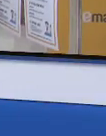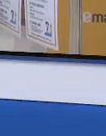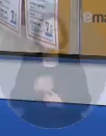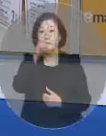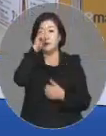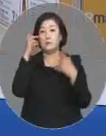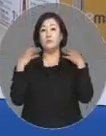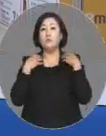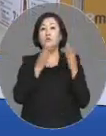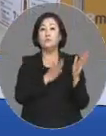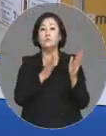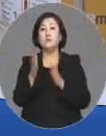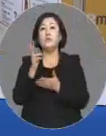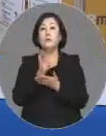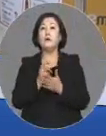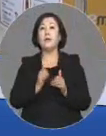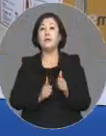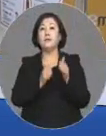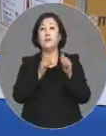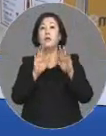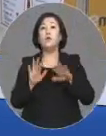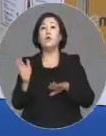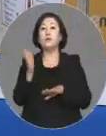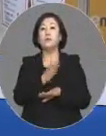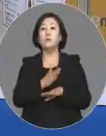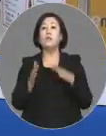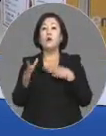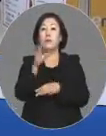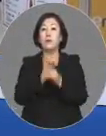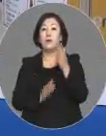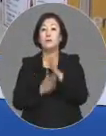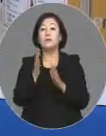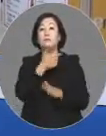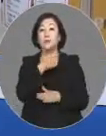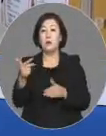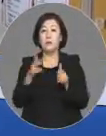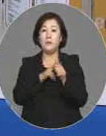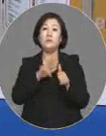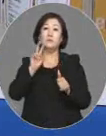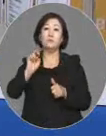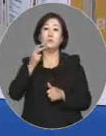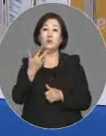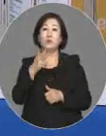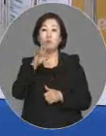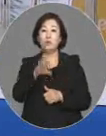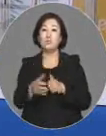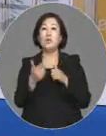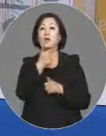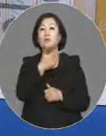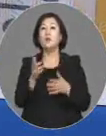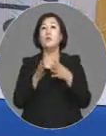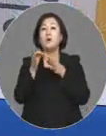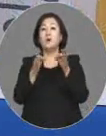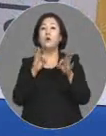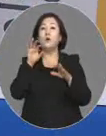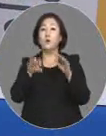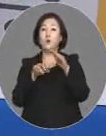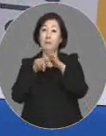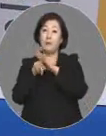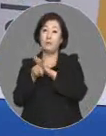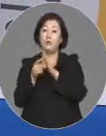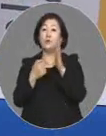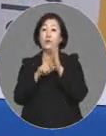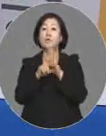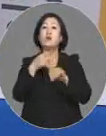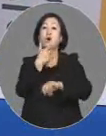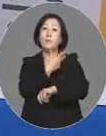정부의 지침에 따라 울산에서도 오늘부터 백화점과 대형마트 등 27개 대규모 점포를 이용하려면 방역